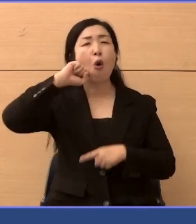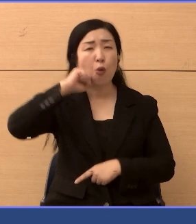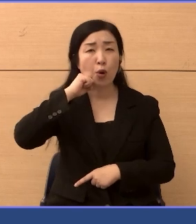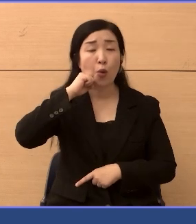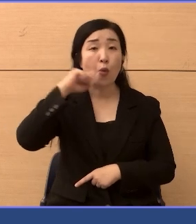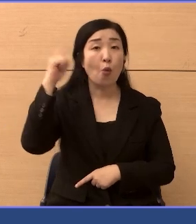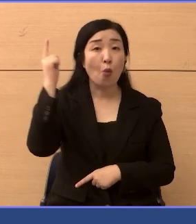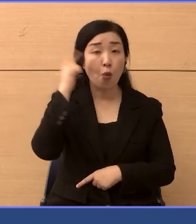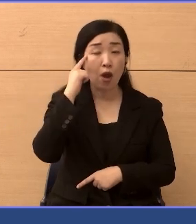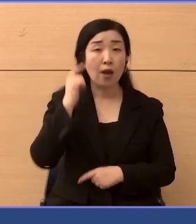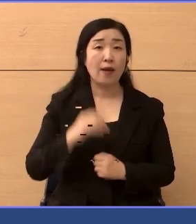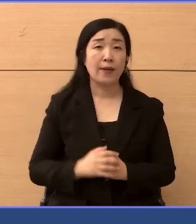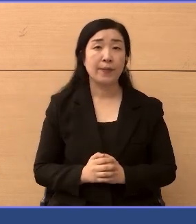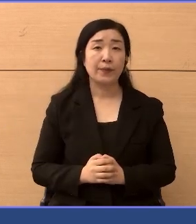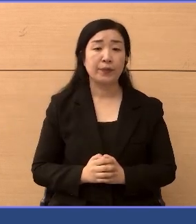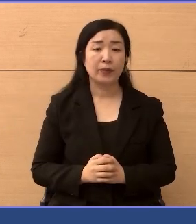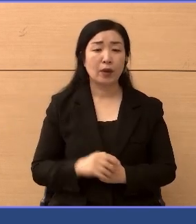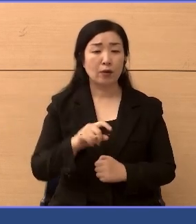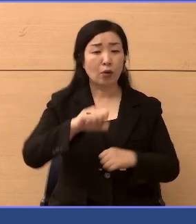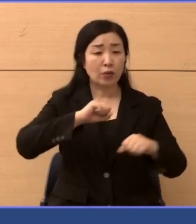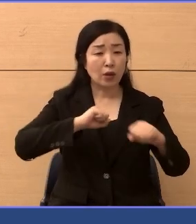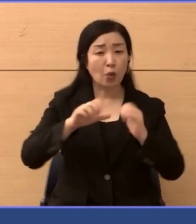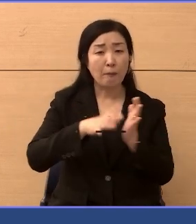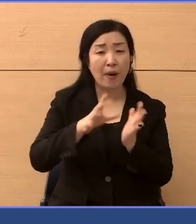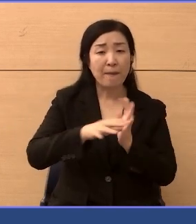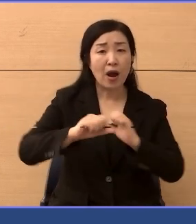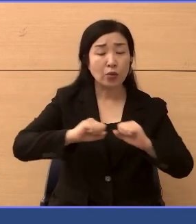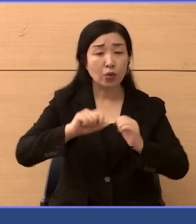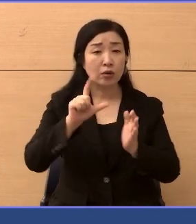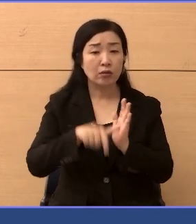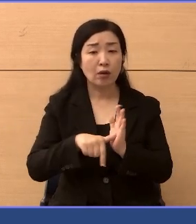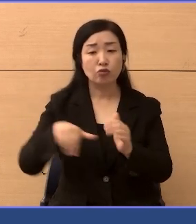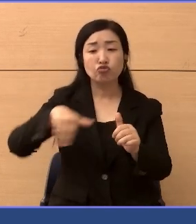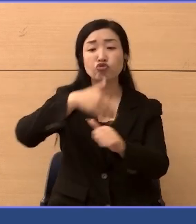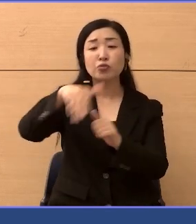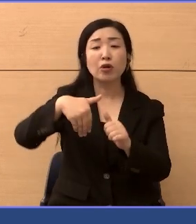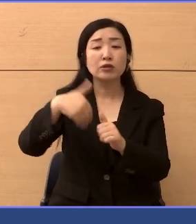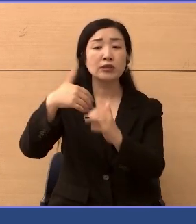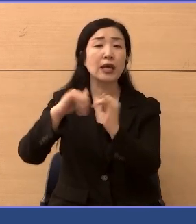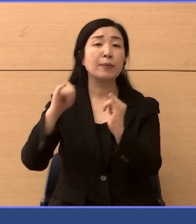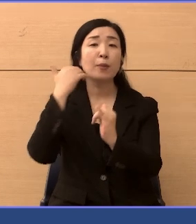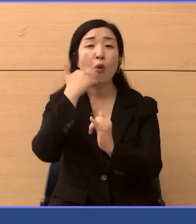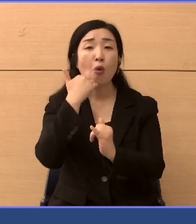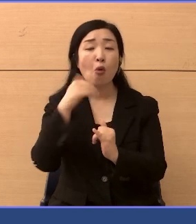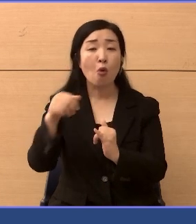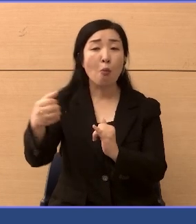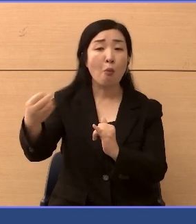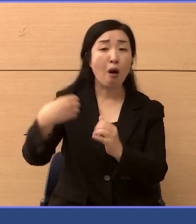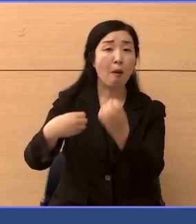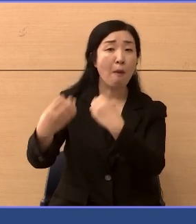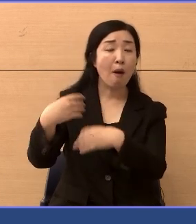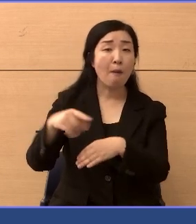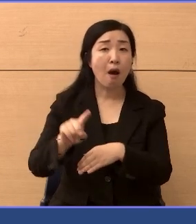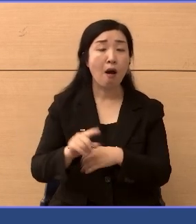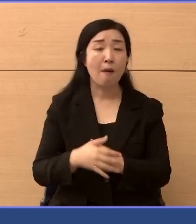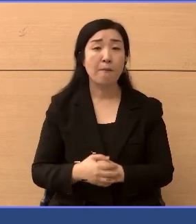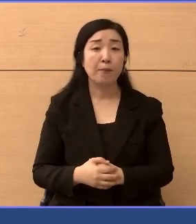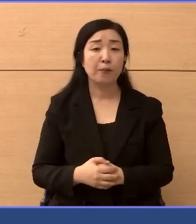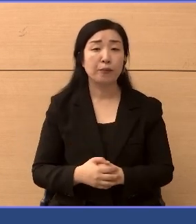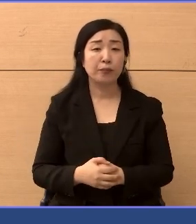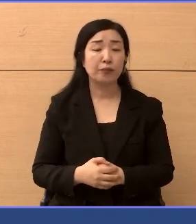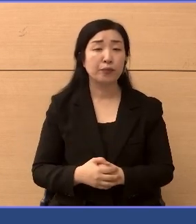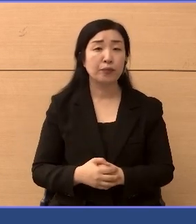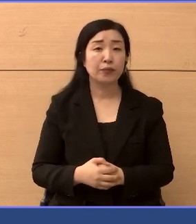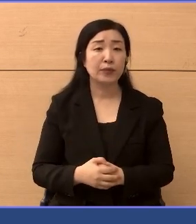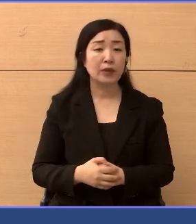that 이렇게 the 어려운 child 행동을 할 때 doesn't 주변에 have 있는 any 사람들은 intrinsic difficulty and the issue 어떤 is to do 복합적인 with 어떤 ineffective